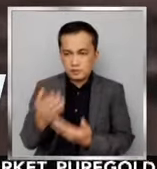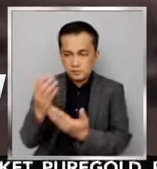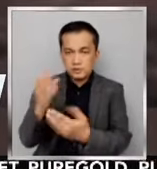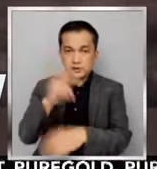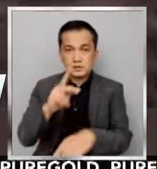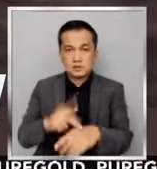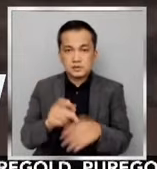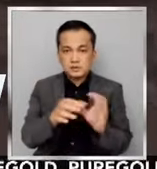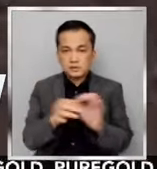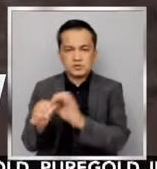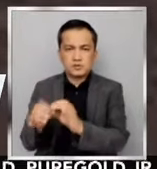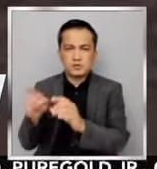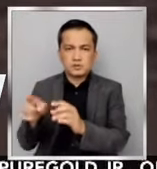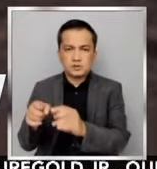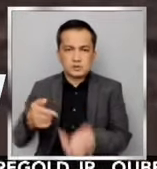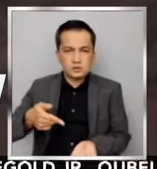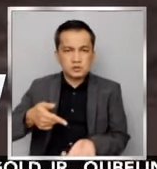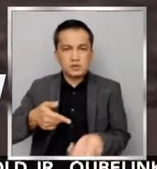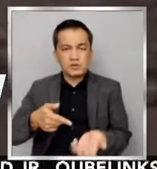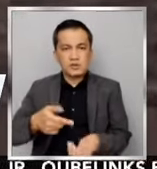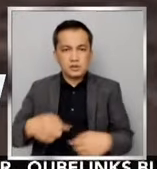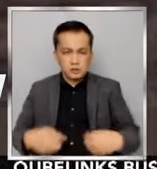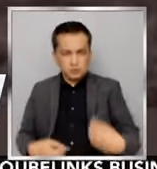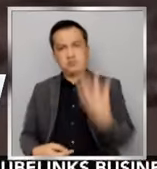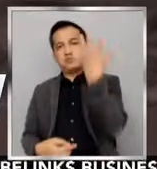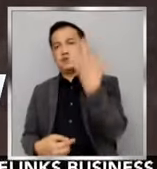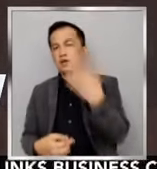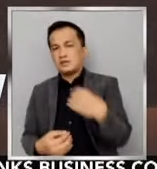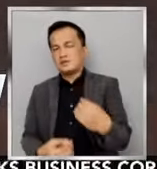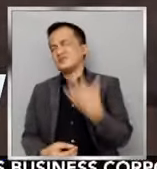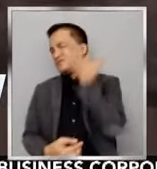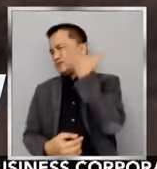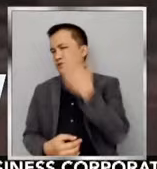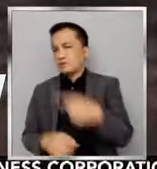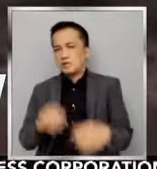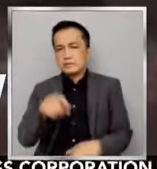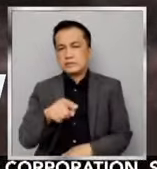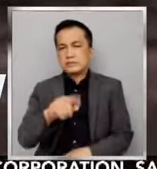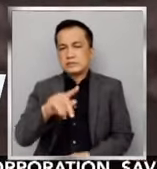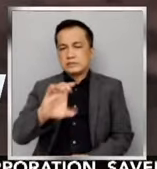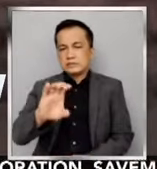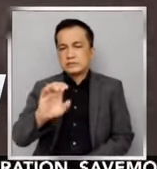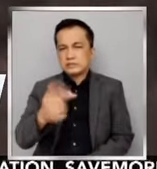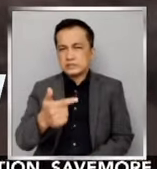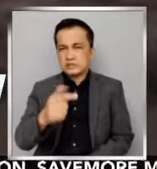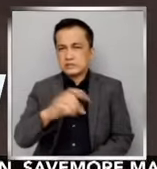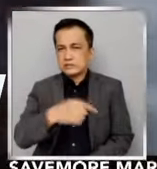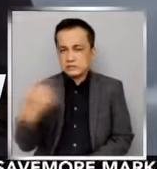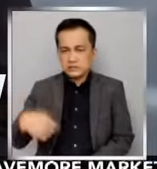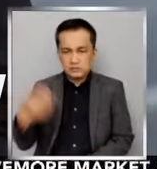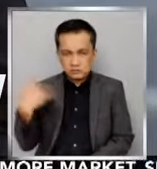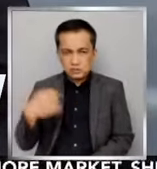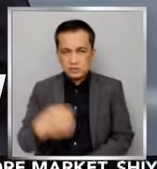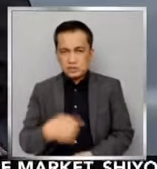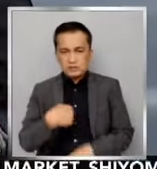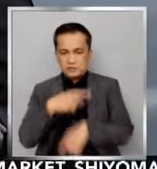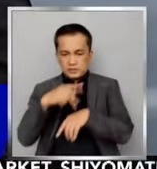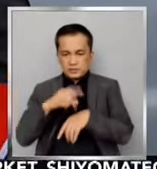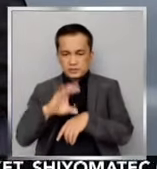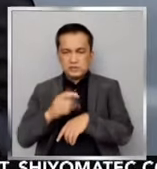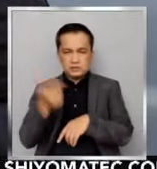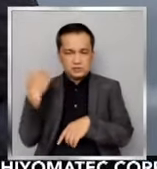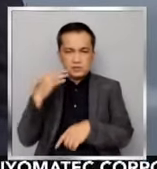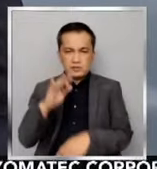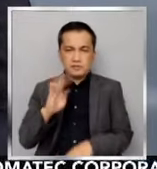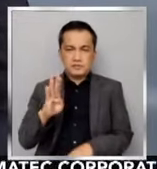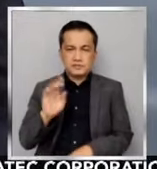sa panunutok ng military grade laser ng China Coast Guard sa Philippine Coast Guard noong February 6. Mula